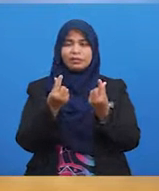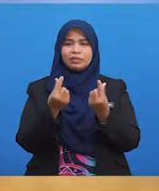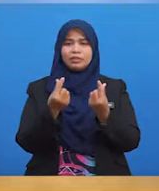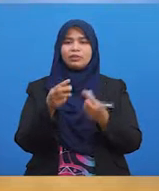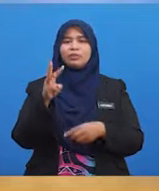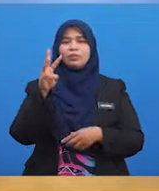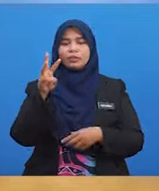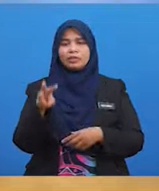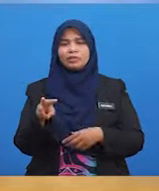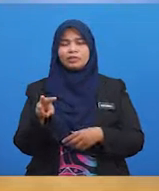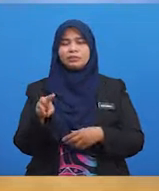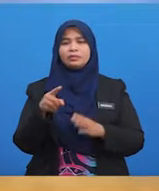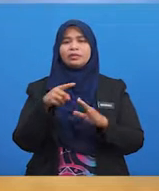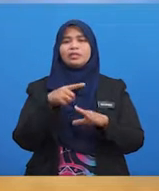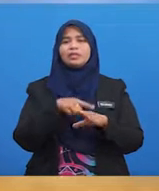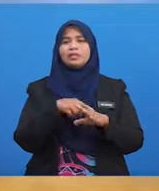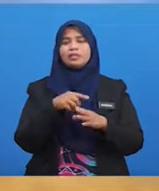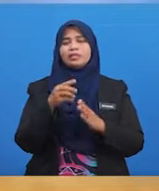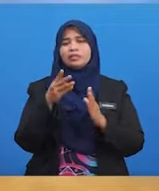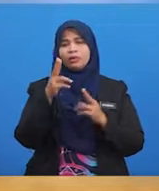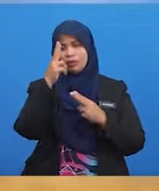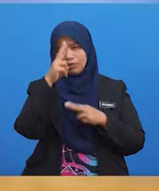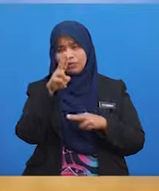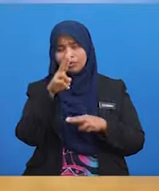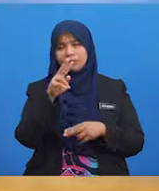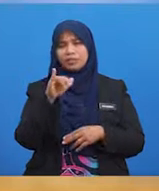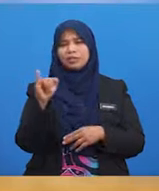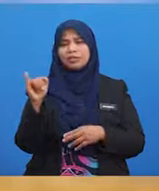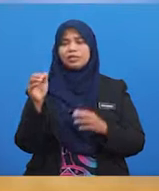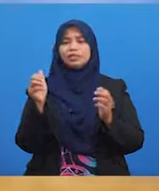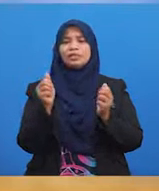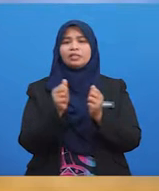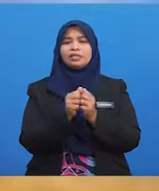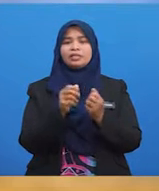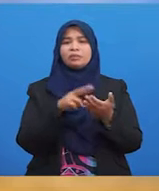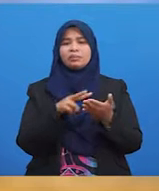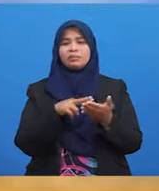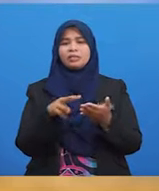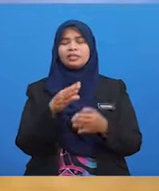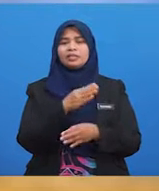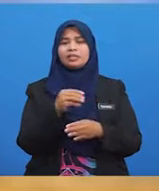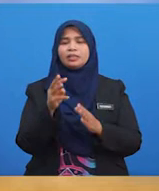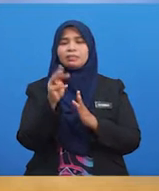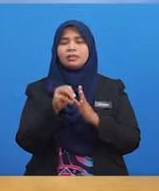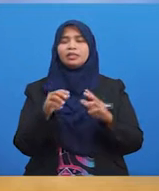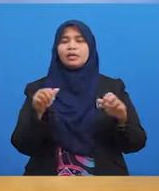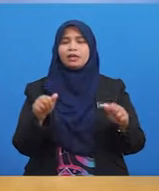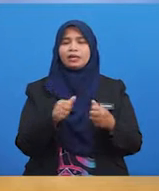Al-Quran wajib dihormati dengan membaca dan